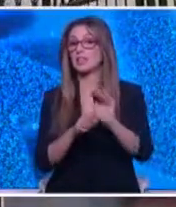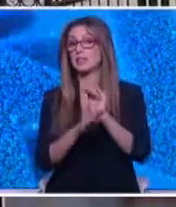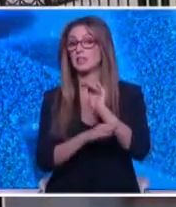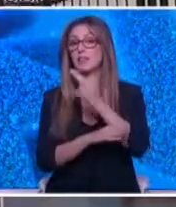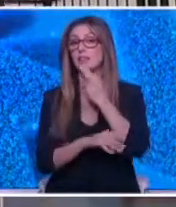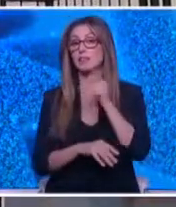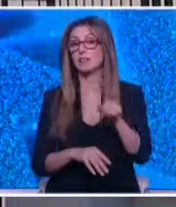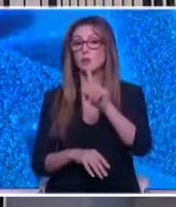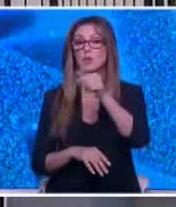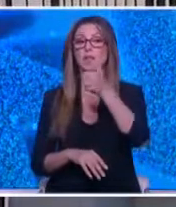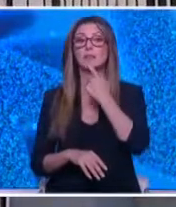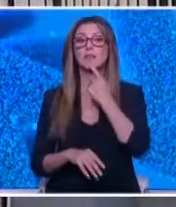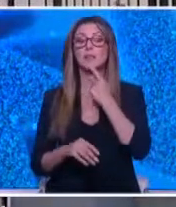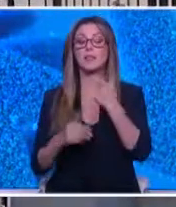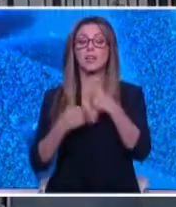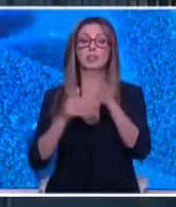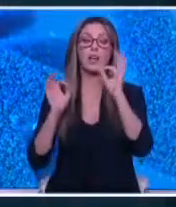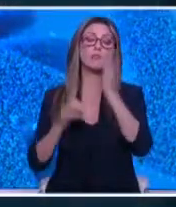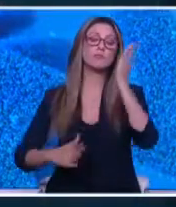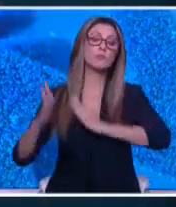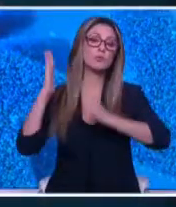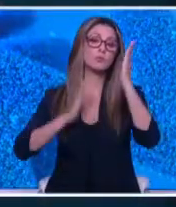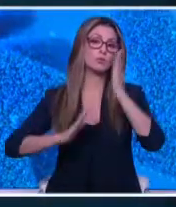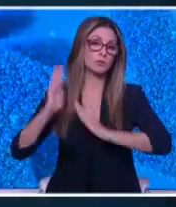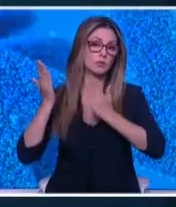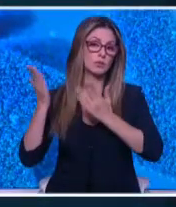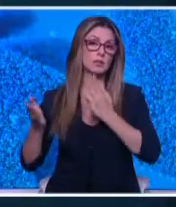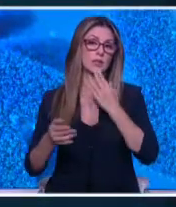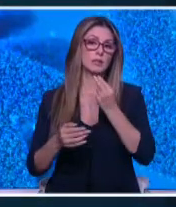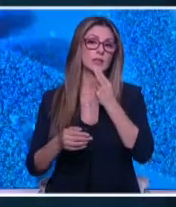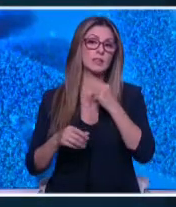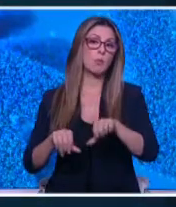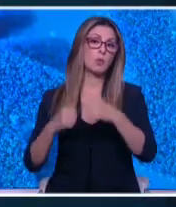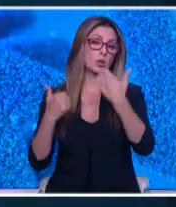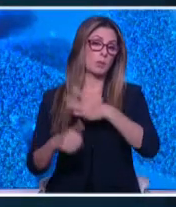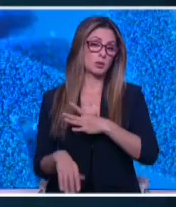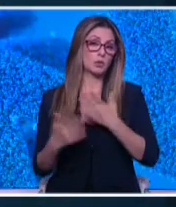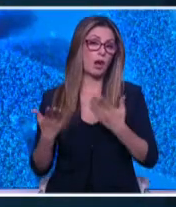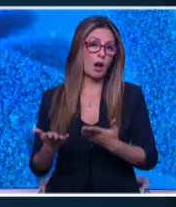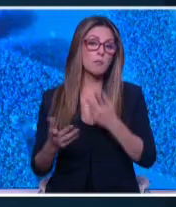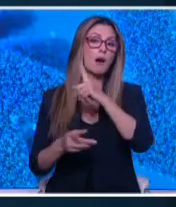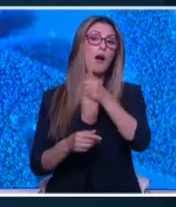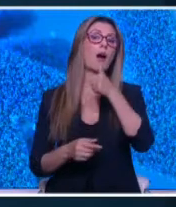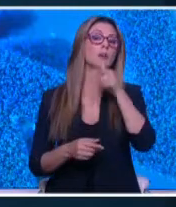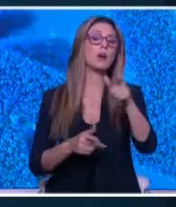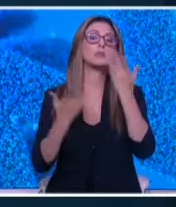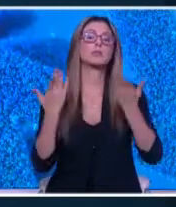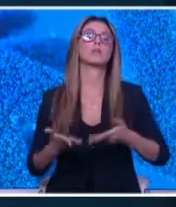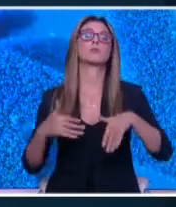Çakıcı, 16 yıllık eşinden sürekli şiddet görüyordu. Genç kadın boşanmak istiyordu ancak eşi kabul